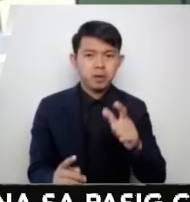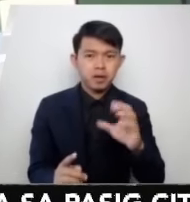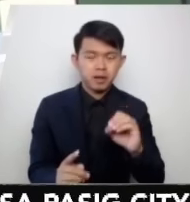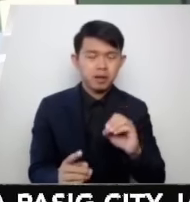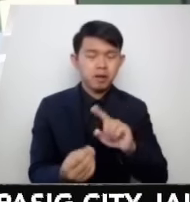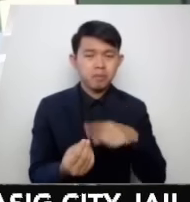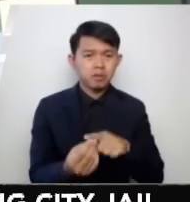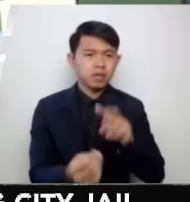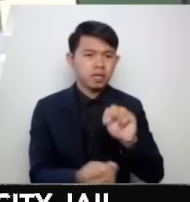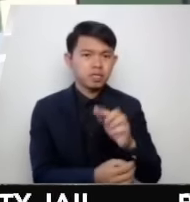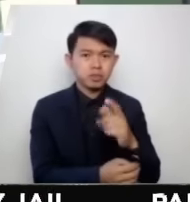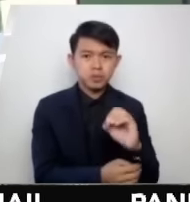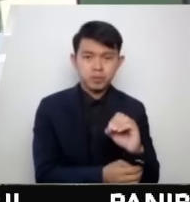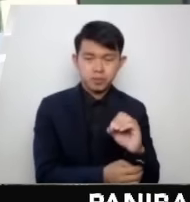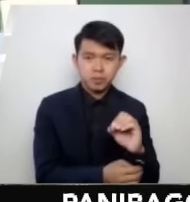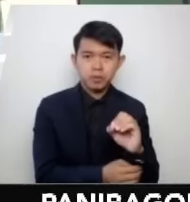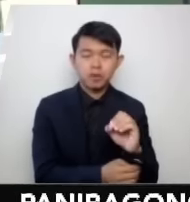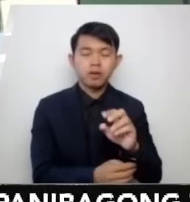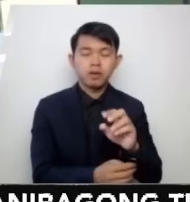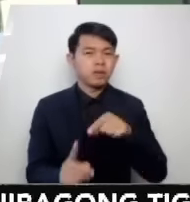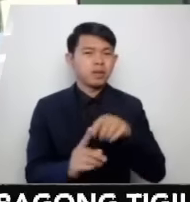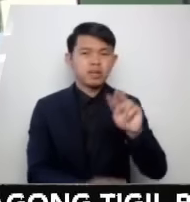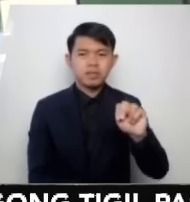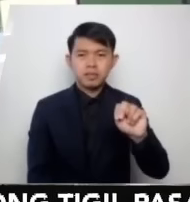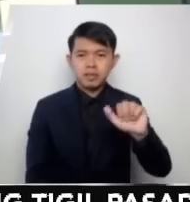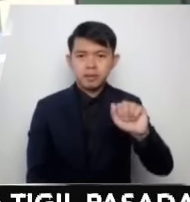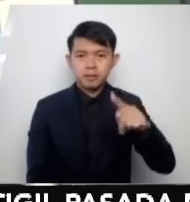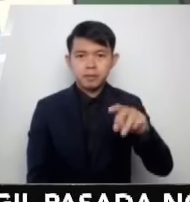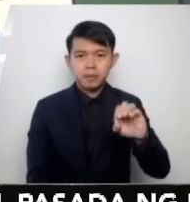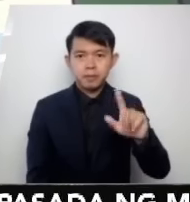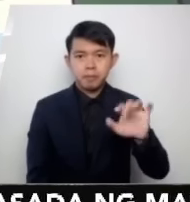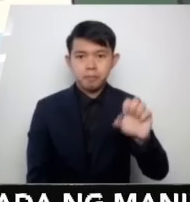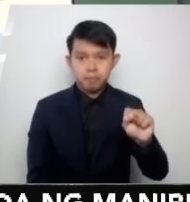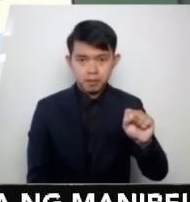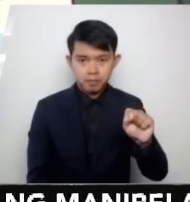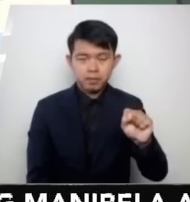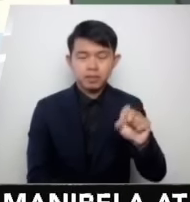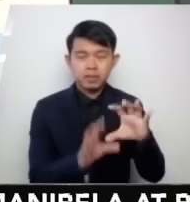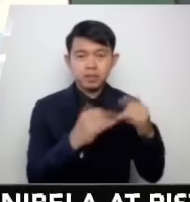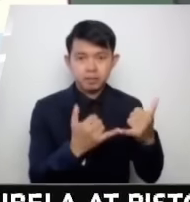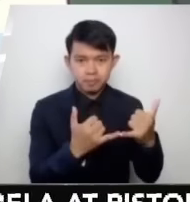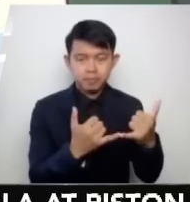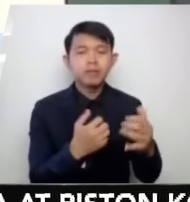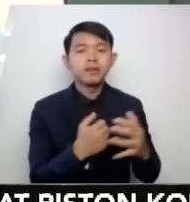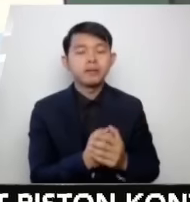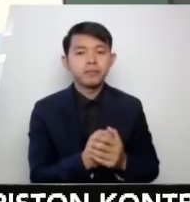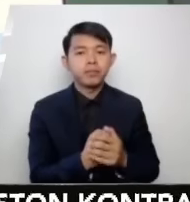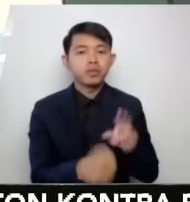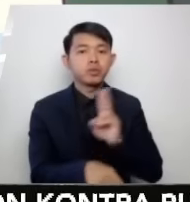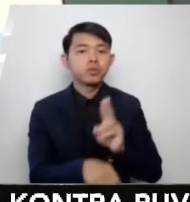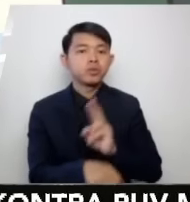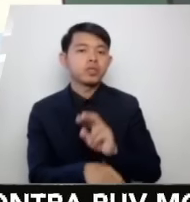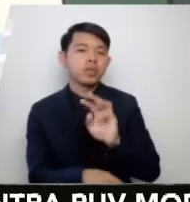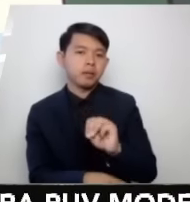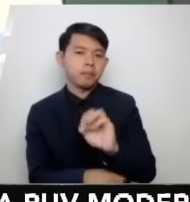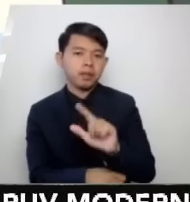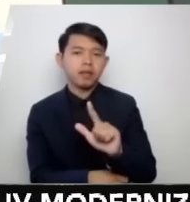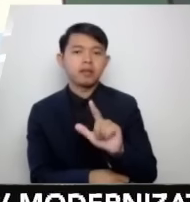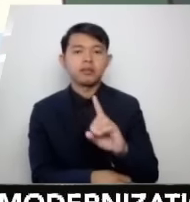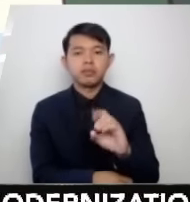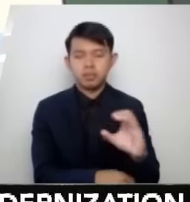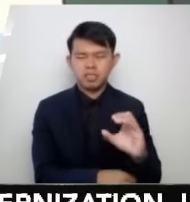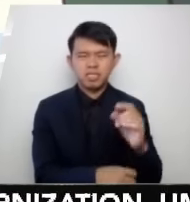Social Development Program for Farmers Foundation Incorporated sa pamamagitan ng NLDC noong 2009.